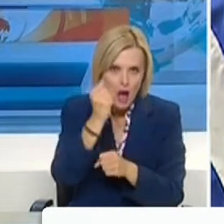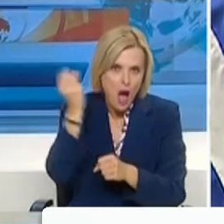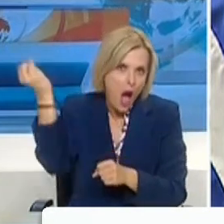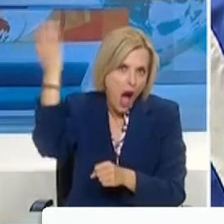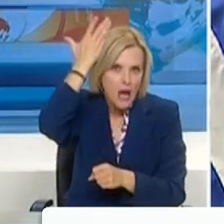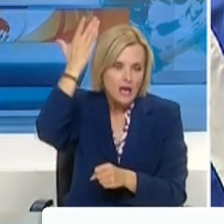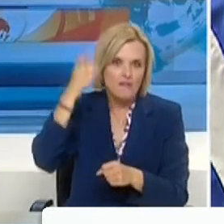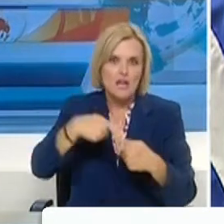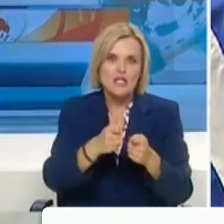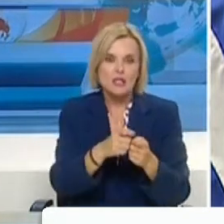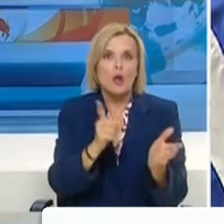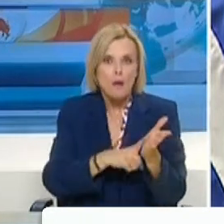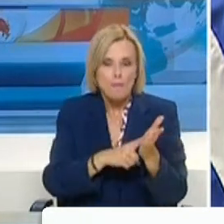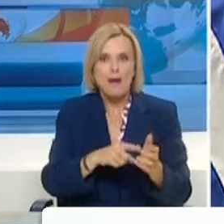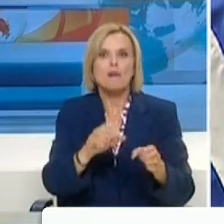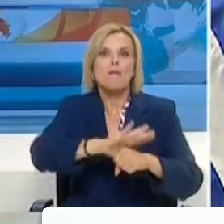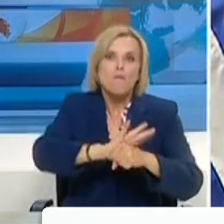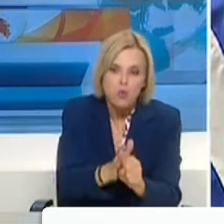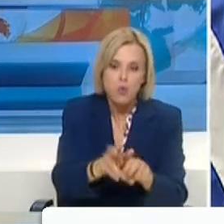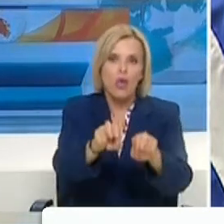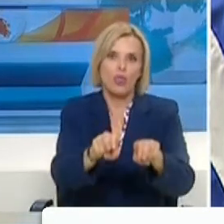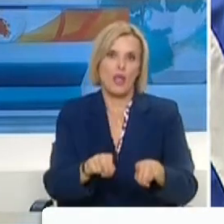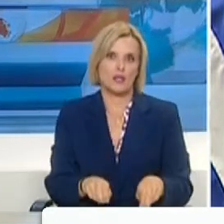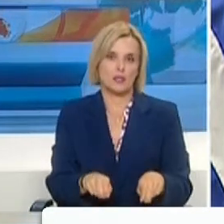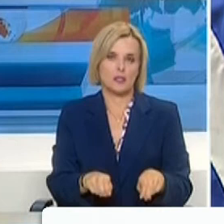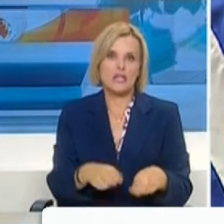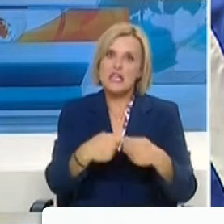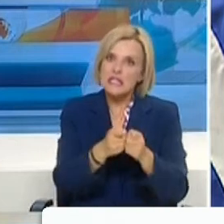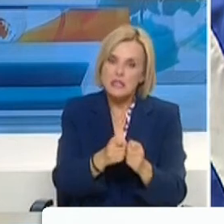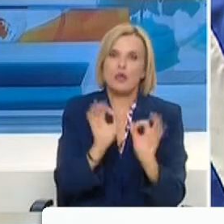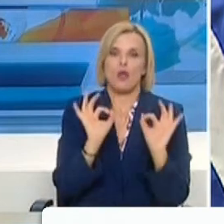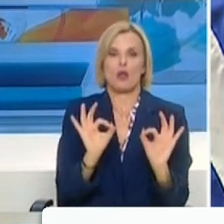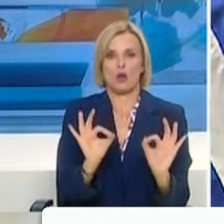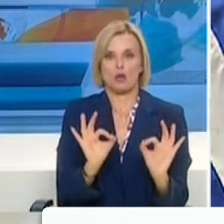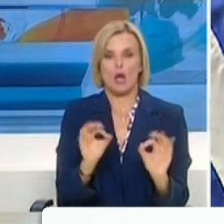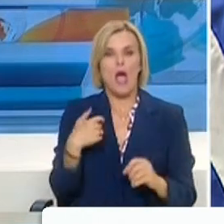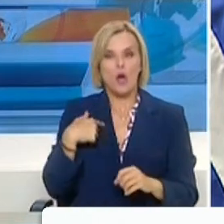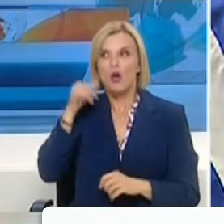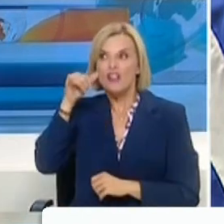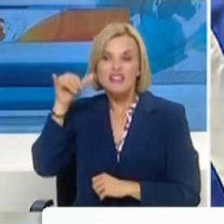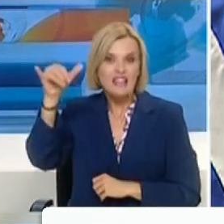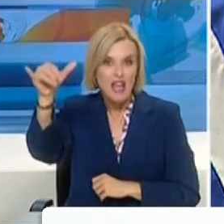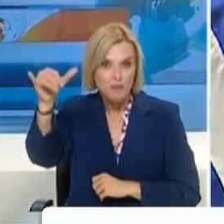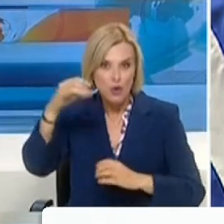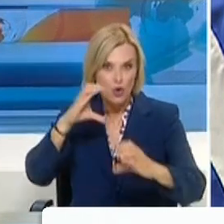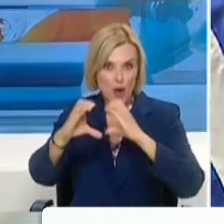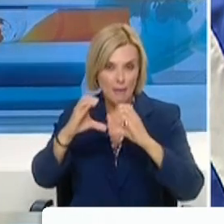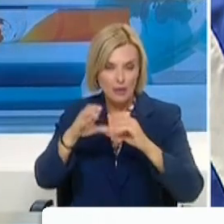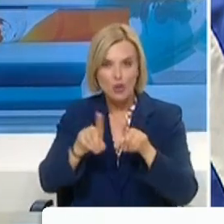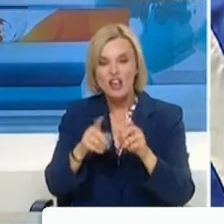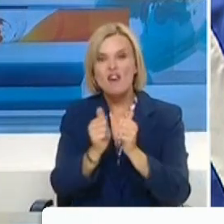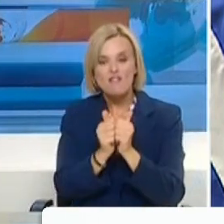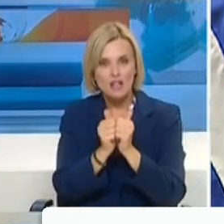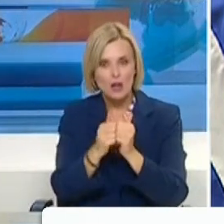λειτουργήσουν. Μάλιστα μου λέει κάποιος φίλος σε ένα τηλέφωνο που είχα μαζί του τις προάλλες, είχε περάσει μπροστά